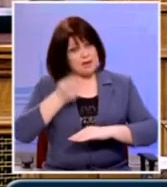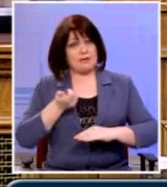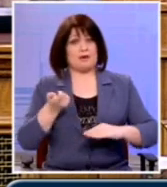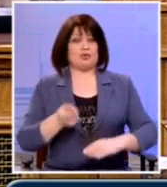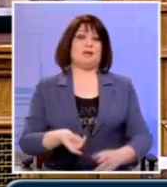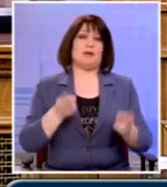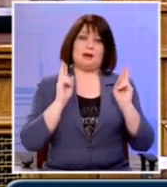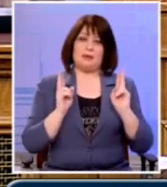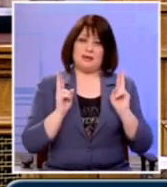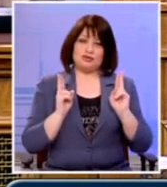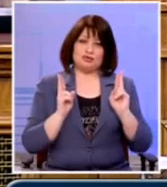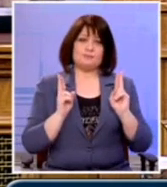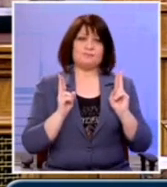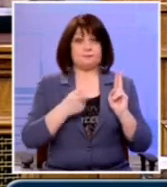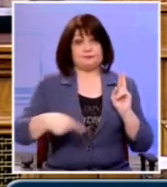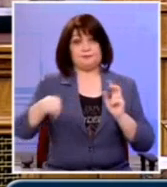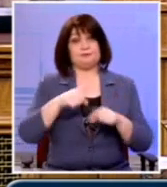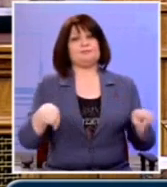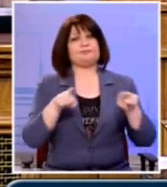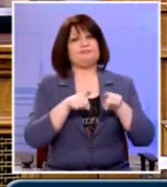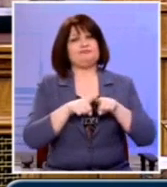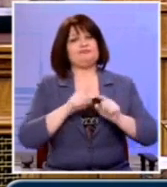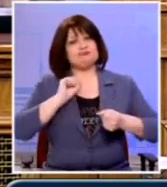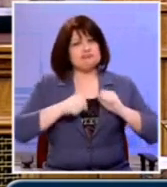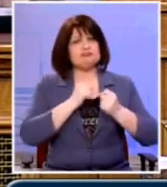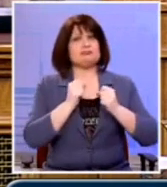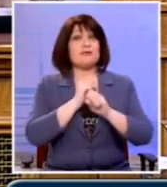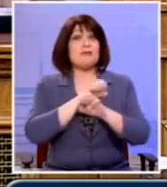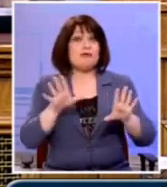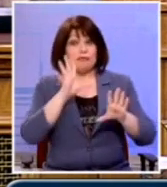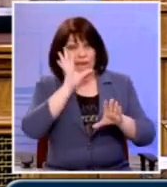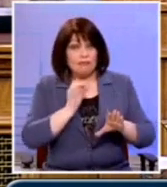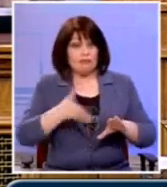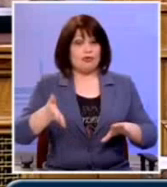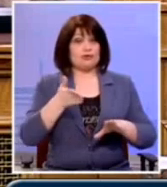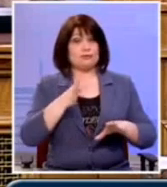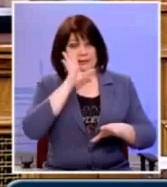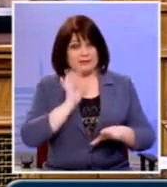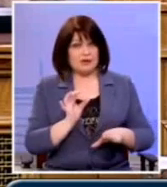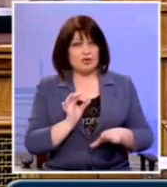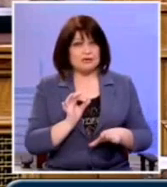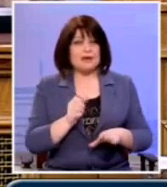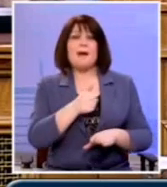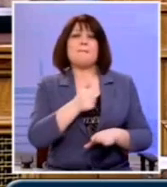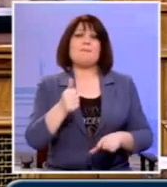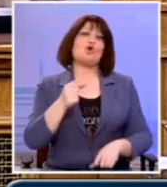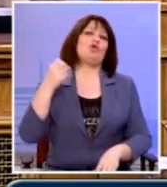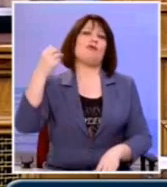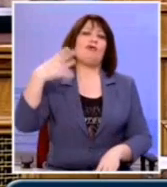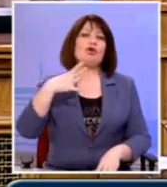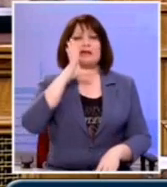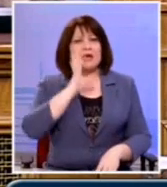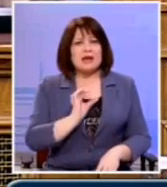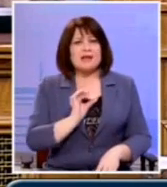Ελπίζω να όλοι μαζί να συνασπιστούμε για να ρίξουμε άπλετο φως στην πραγματικότητα, γιατί μόνο το φως μπορεί να